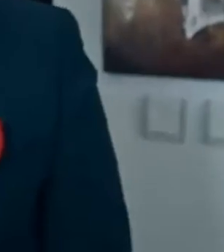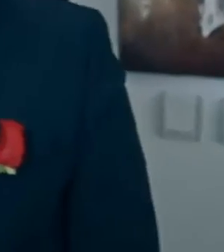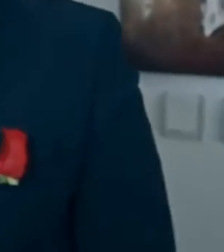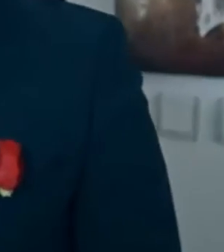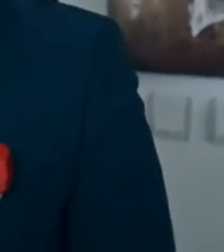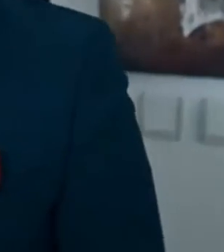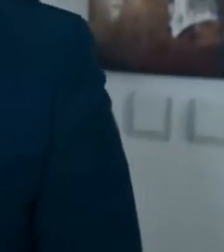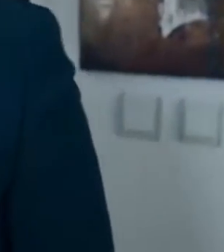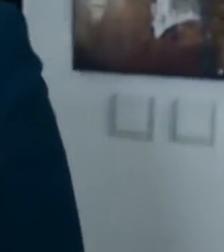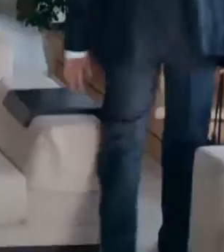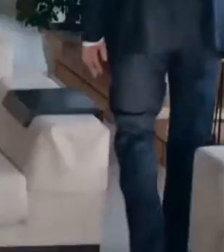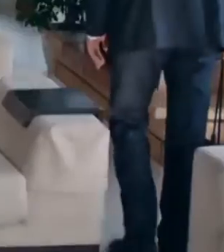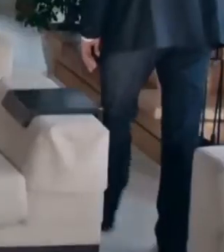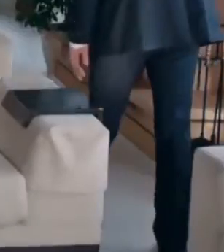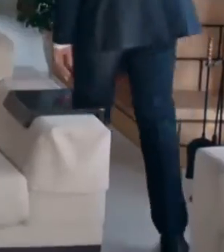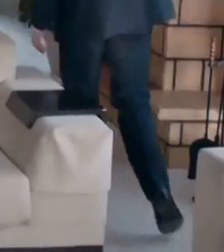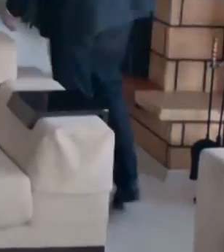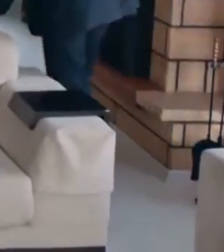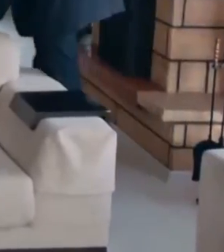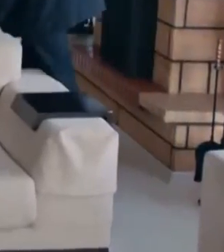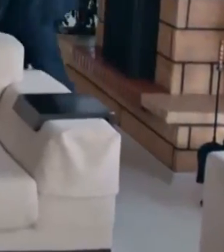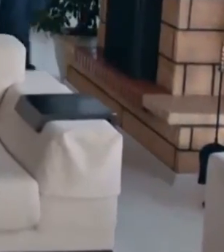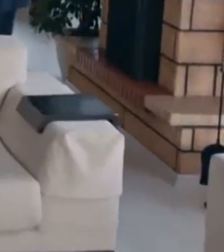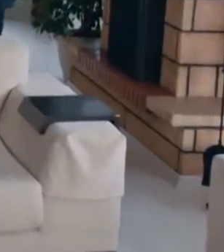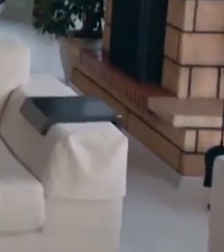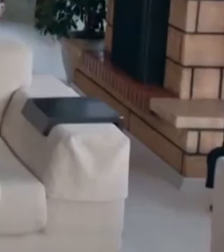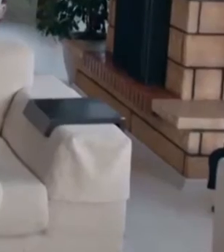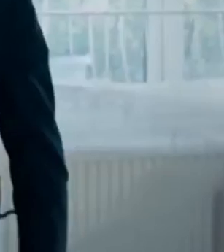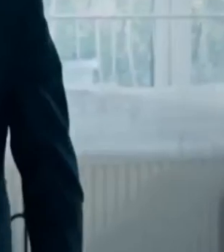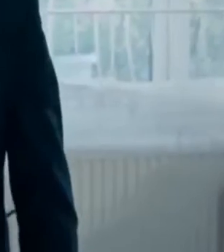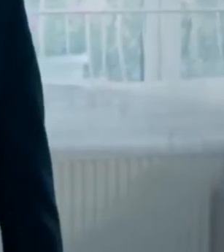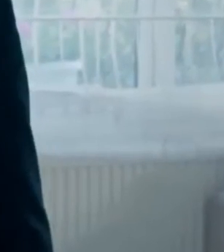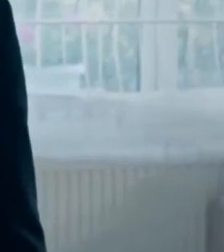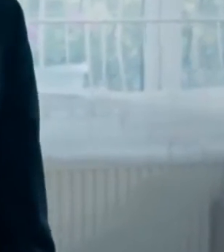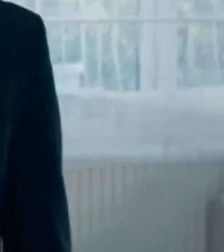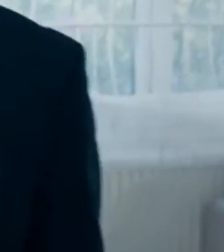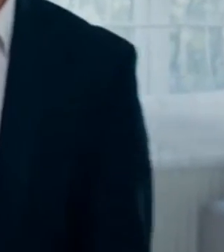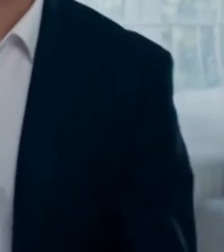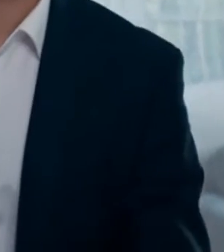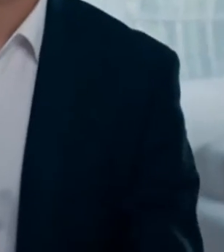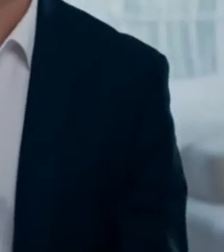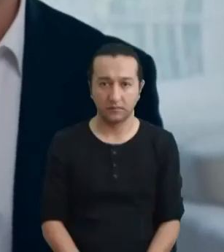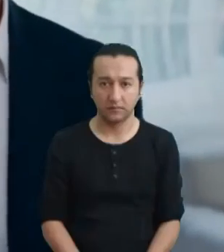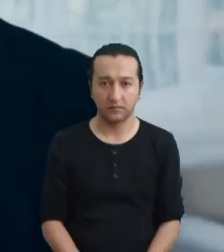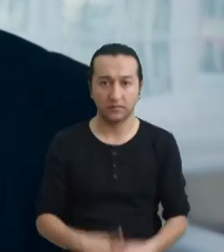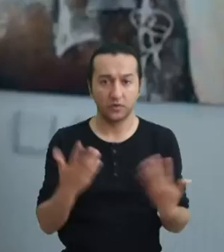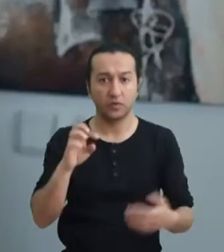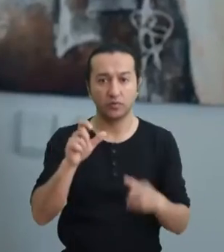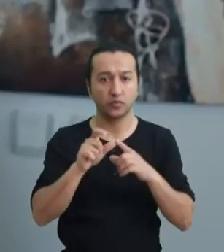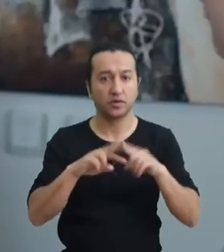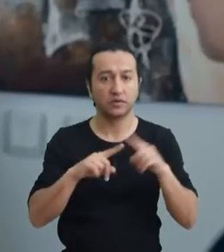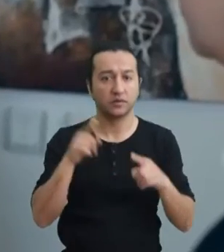Erhan'a gülümseyip yanından geçerken sağ elinin içini Erhan'ın göğsüne yasladı. Polat kalkıp Erhan'ın karşısına geçti. Peki ya